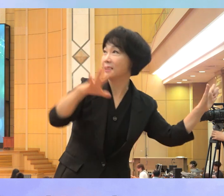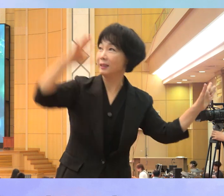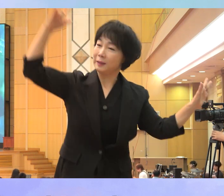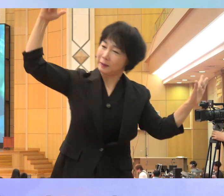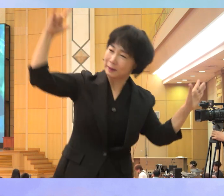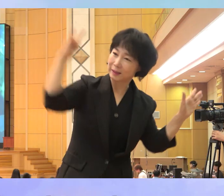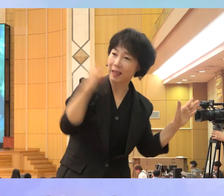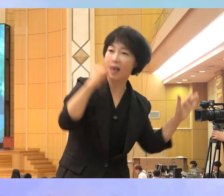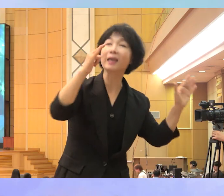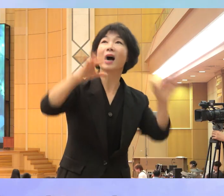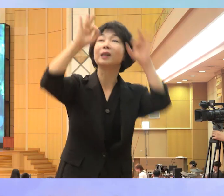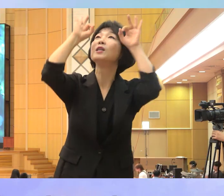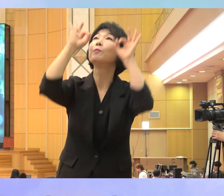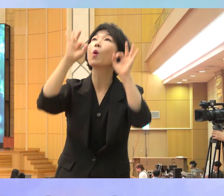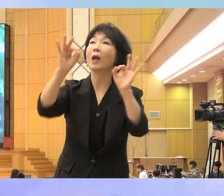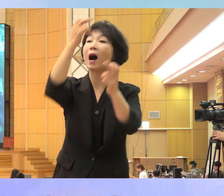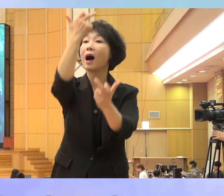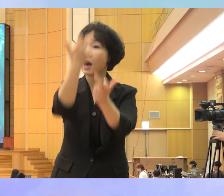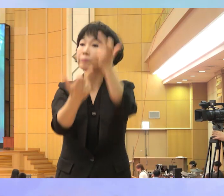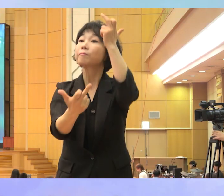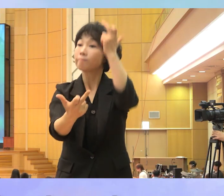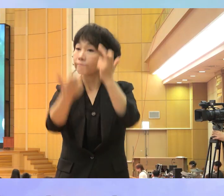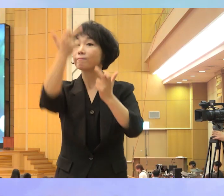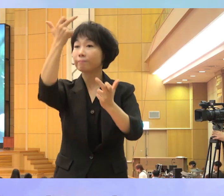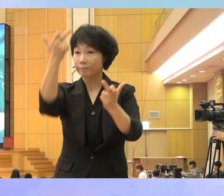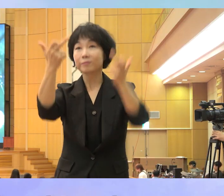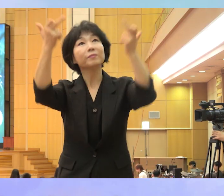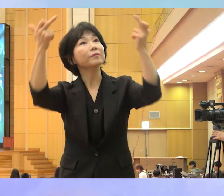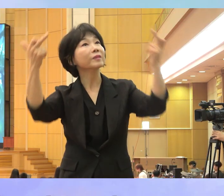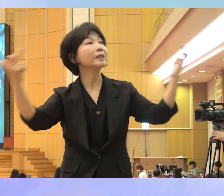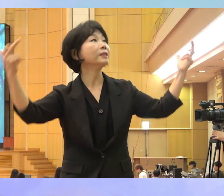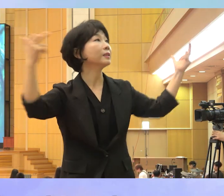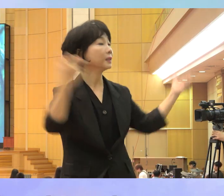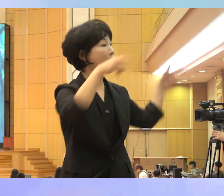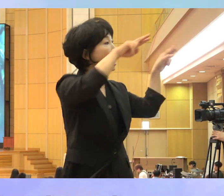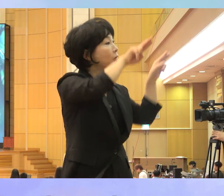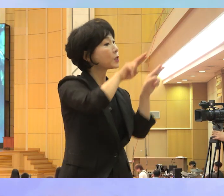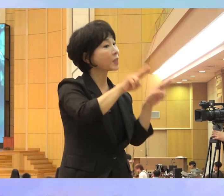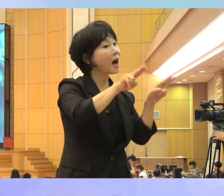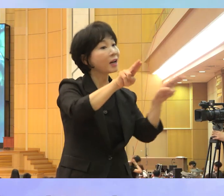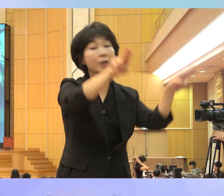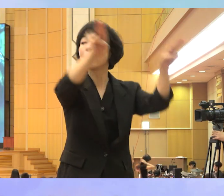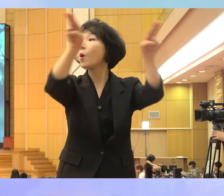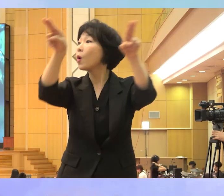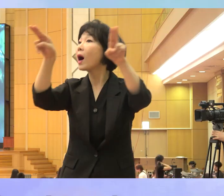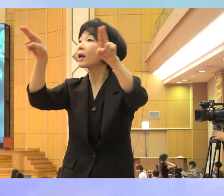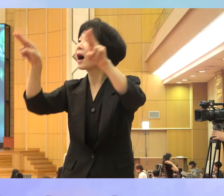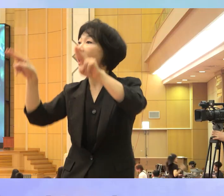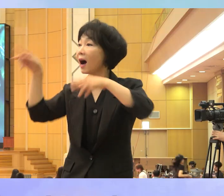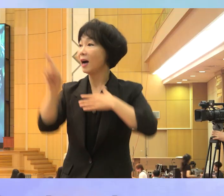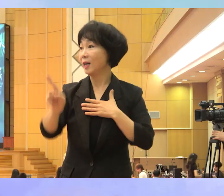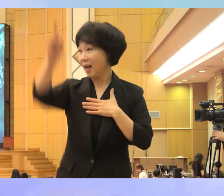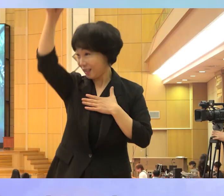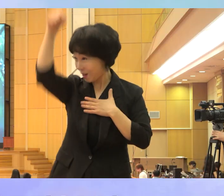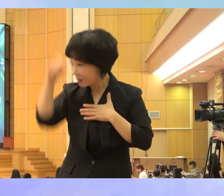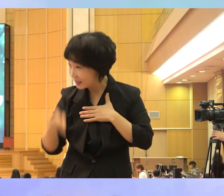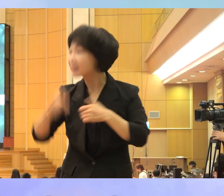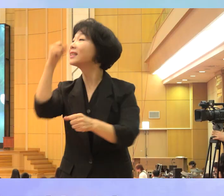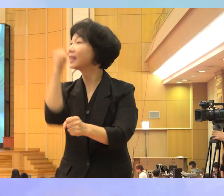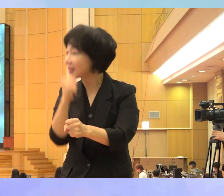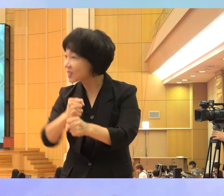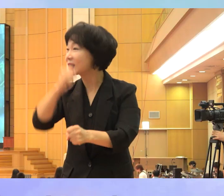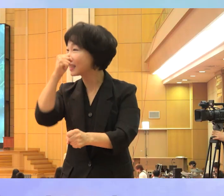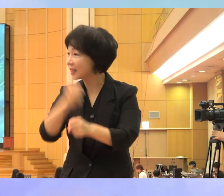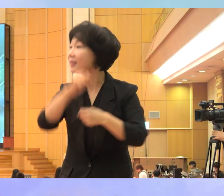빛나는 태양을 보라. 또 저기 서 있는 산을 보아라.